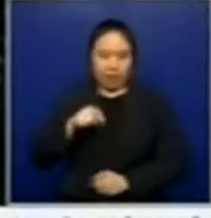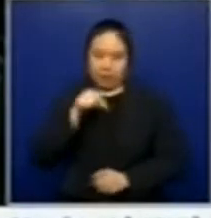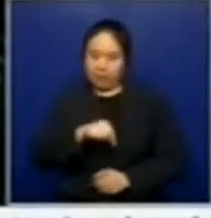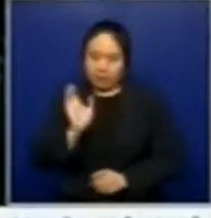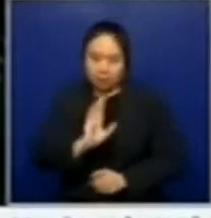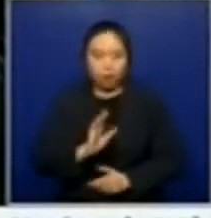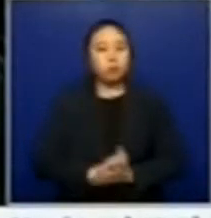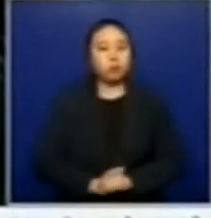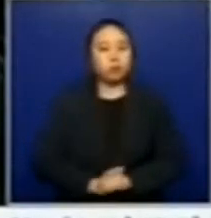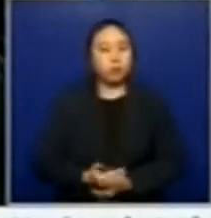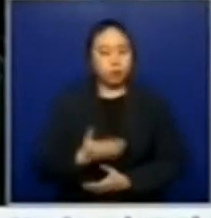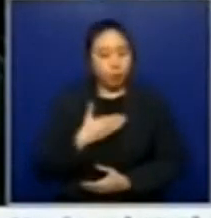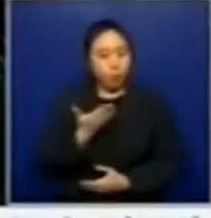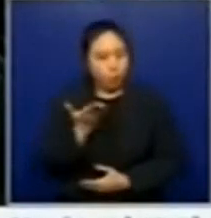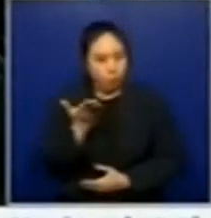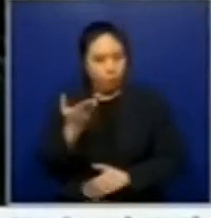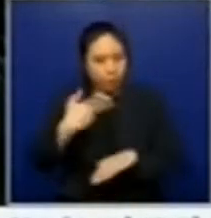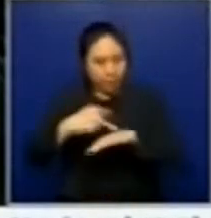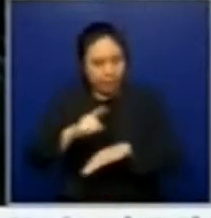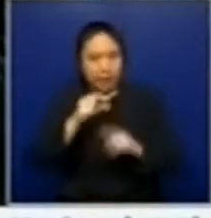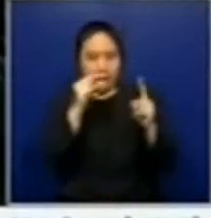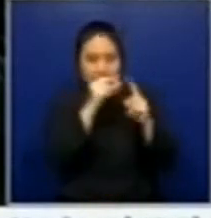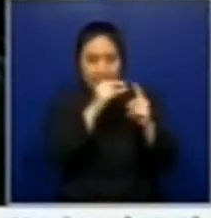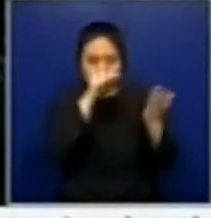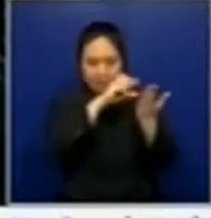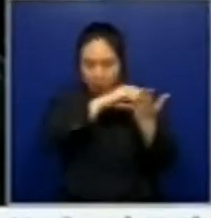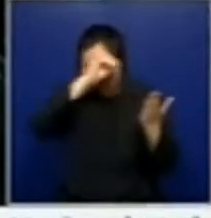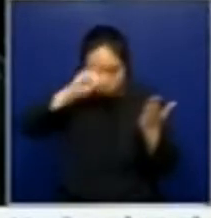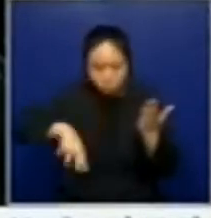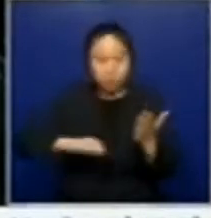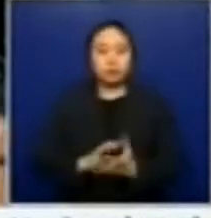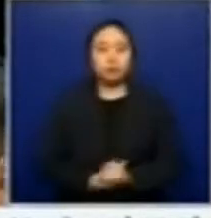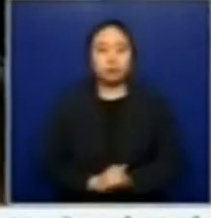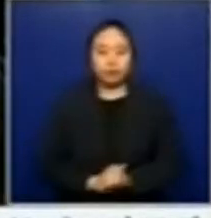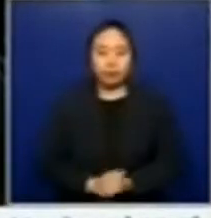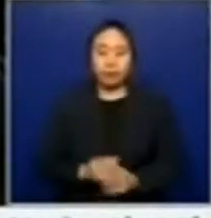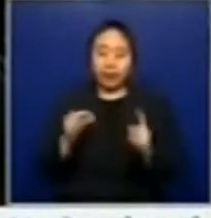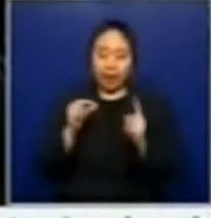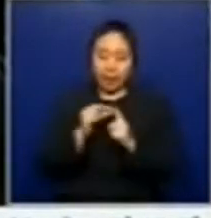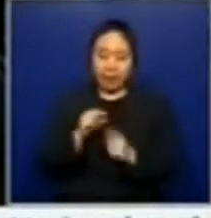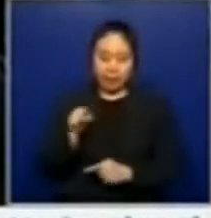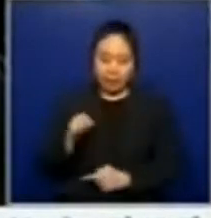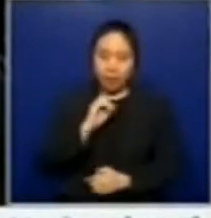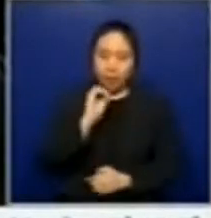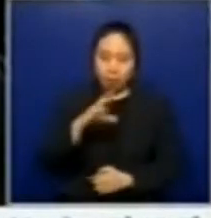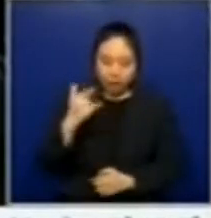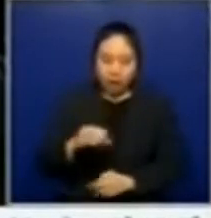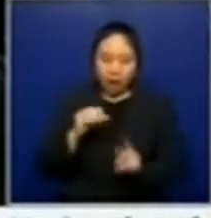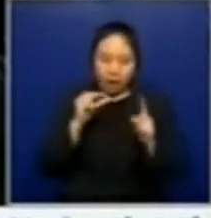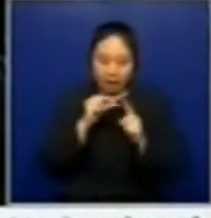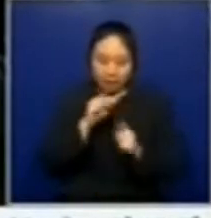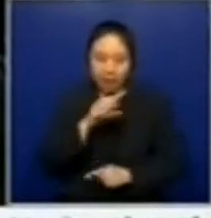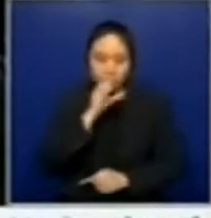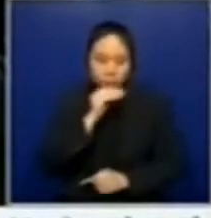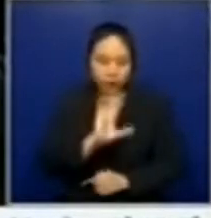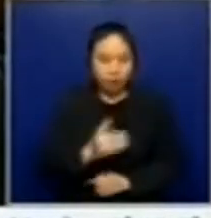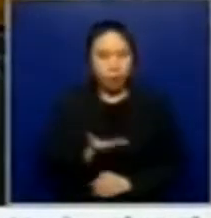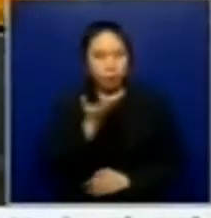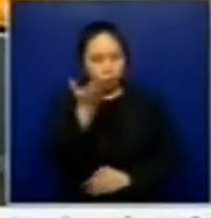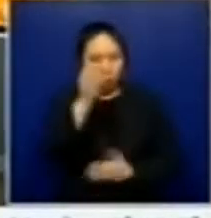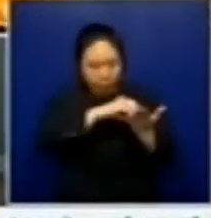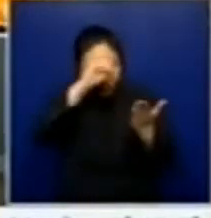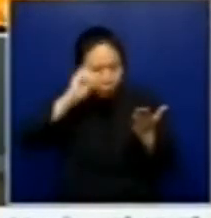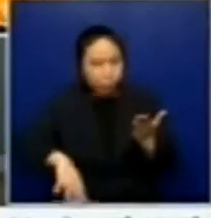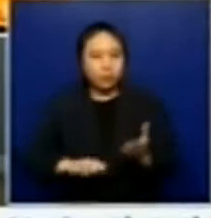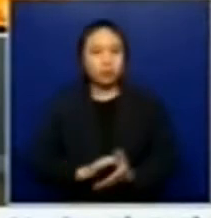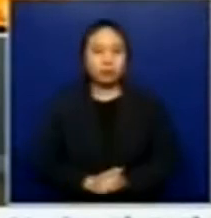้ นะครับจึงขออนุญาตท่านประธานขอให้ถอนด้วยตามข้อบังคับข้อ48 คำพูดนี้ก็ผมบอกแล้วไม่ให้เอ่ยนะฮะไม่เอ่ย ขอให้ถอนครับท่านประธานครับขอให้ถอน ท่านสม